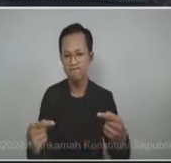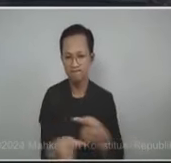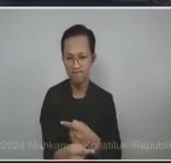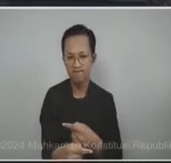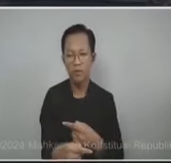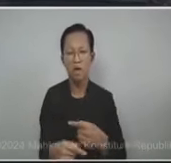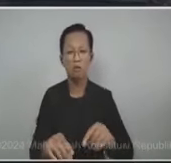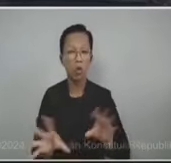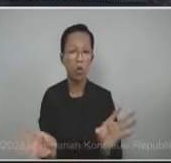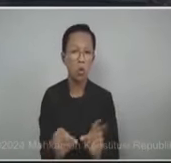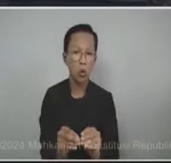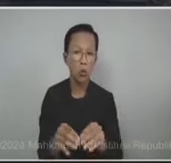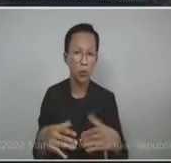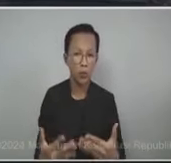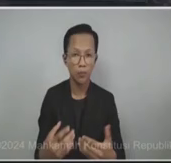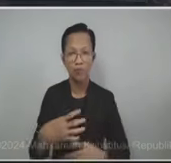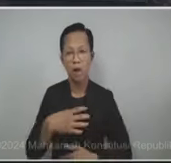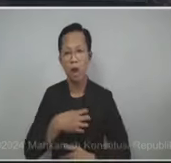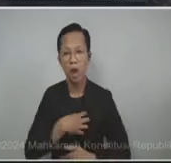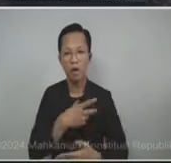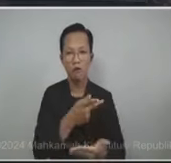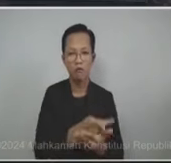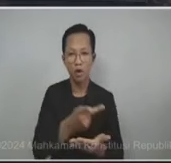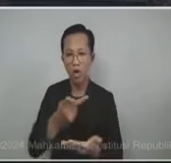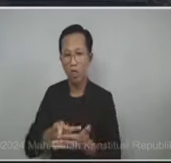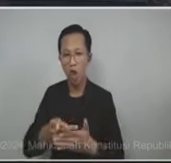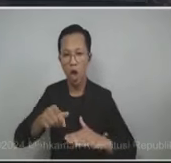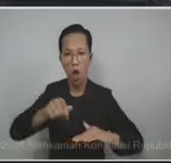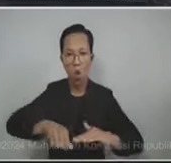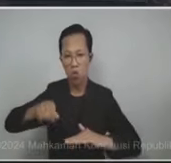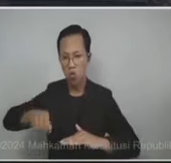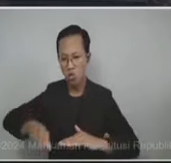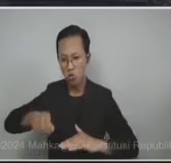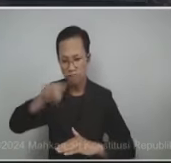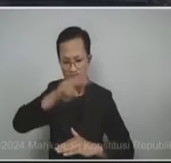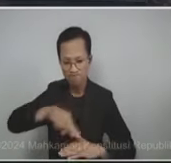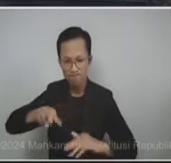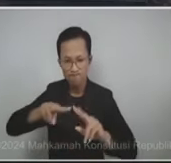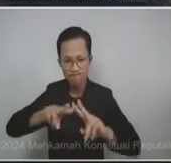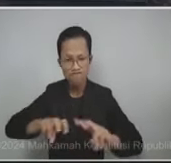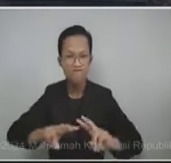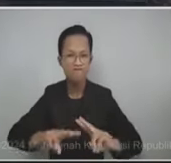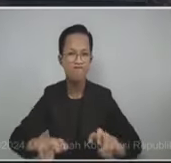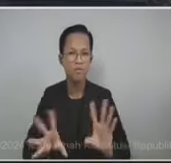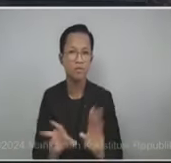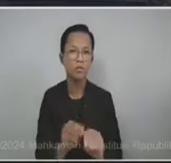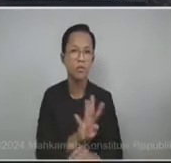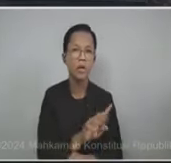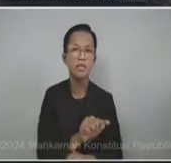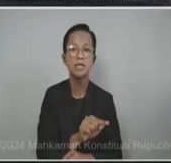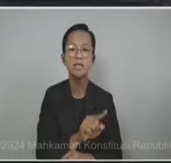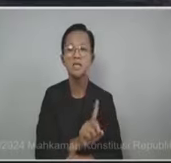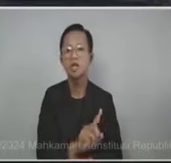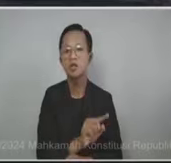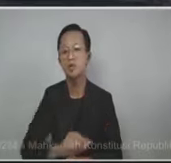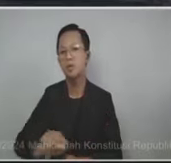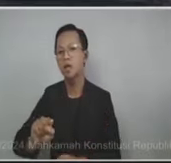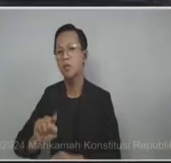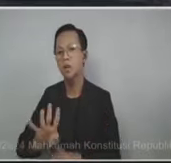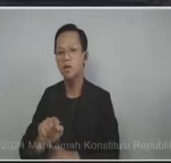penilaian atas hak fakta dan hukum sebagai diurikkan di atas mahkamah berkesimpulan 4.1 sampai dengan 4.4 dianggap